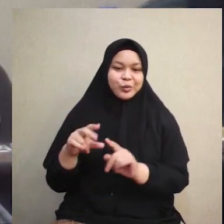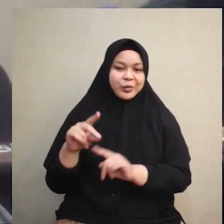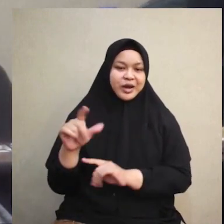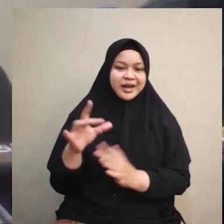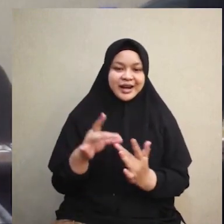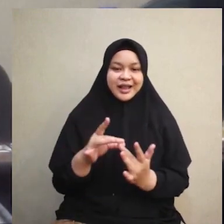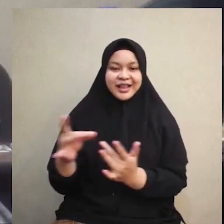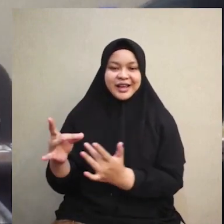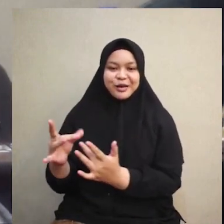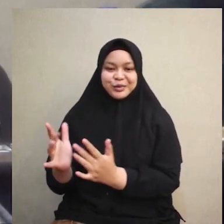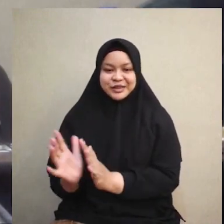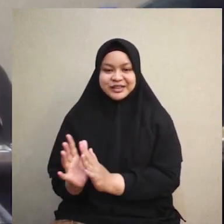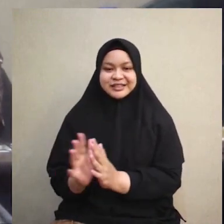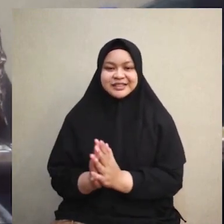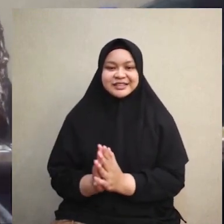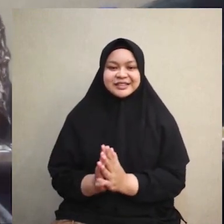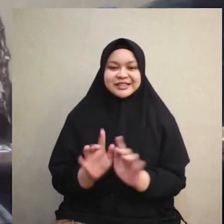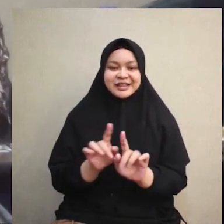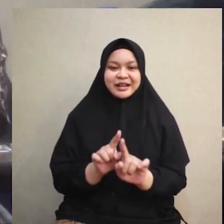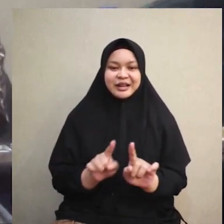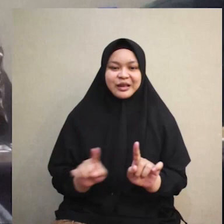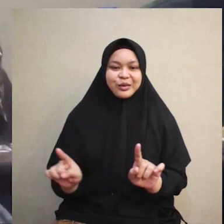alternatif ya dari kawan-kawan